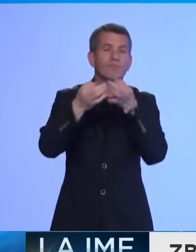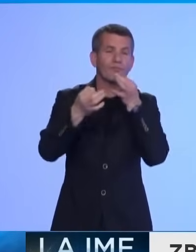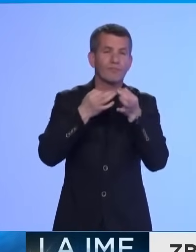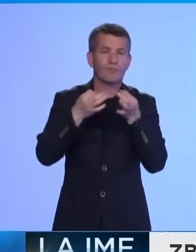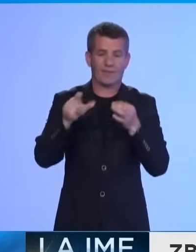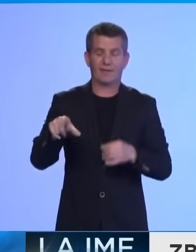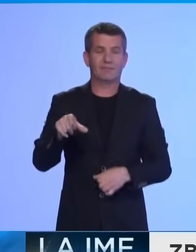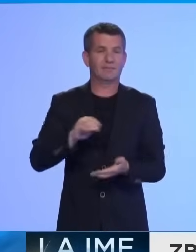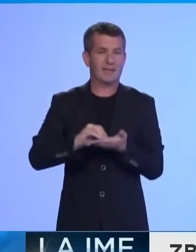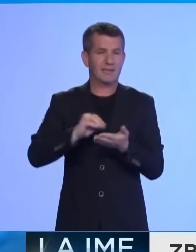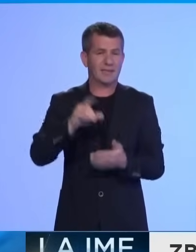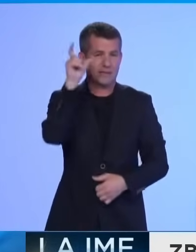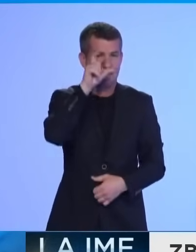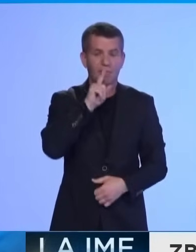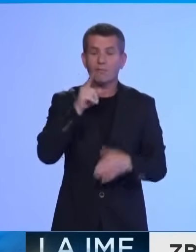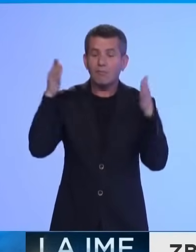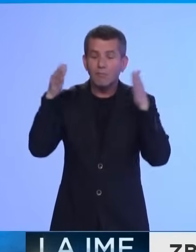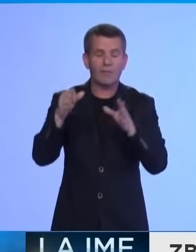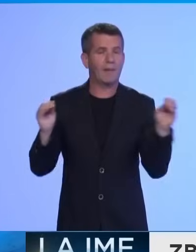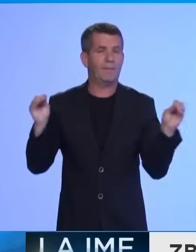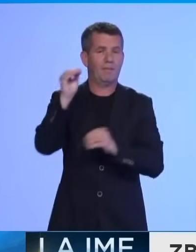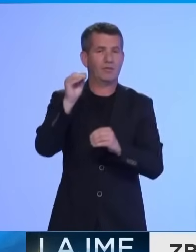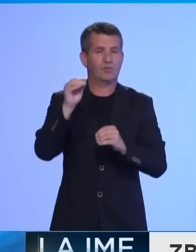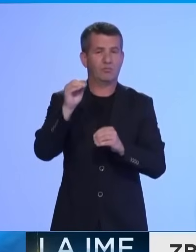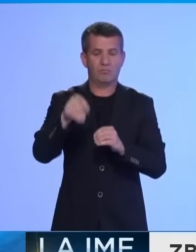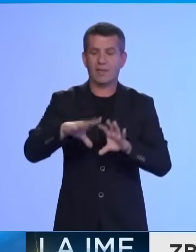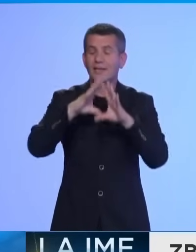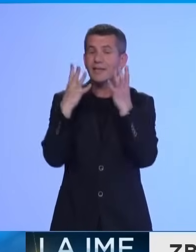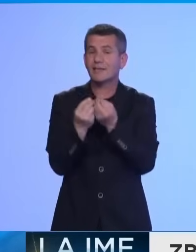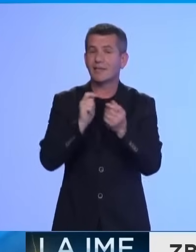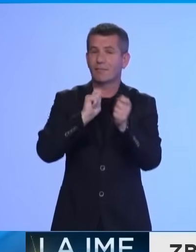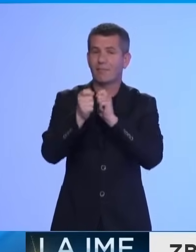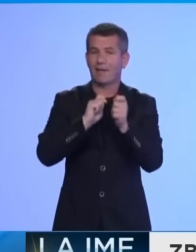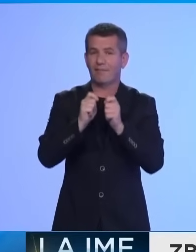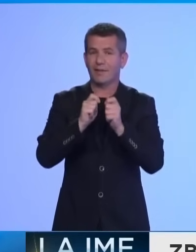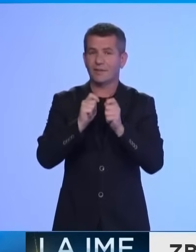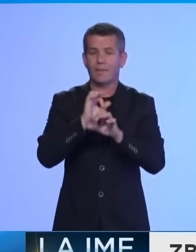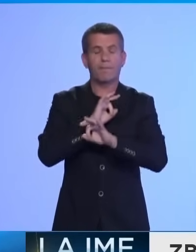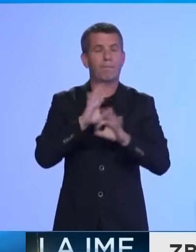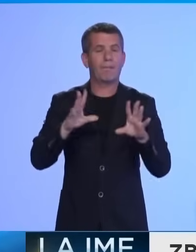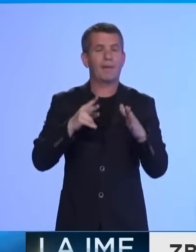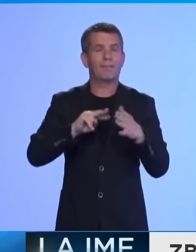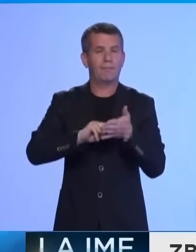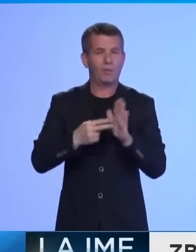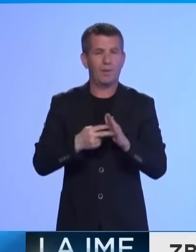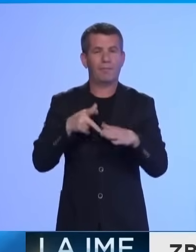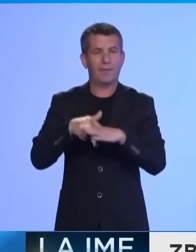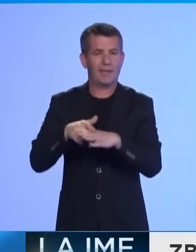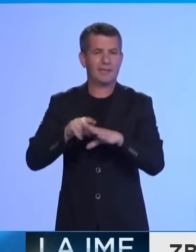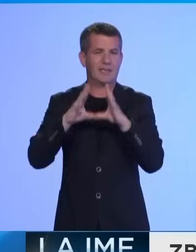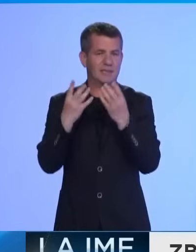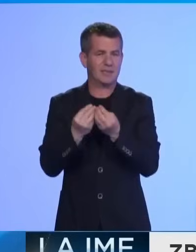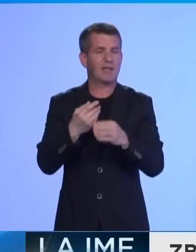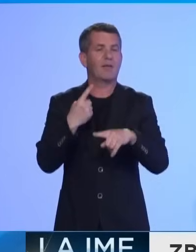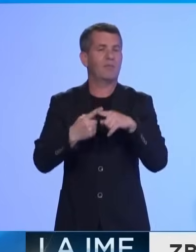se fokusi tani duhet të jetë në përparimin e zbatimit të plot të marrëveshjes pa parakushte e vonesa.